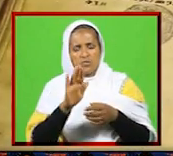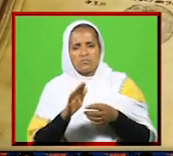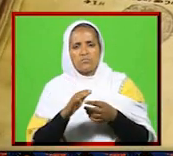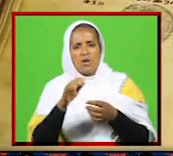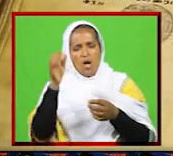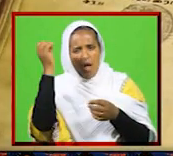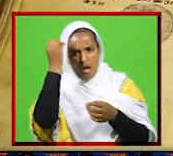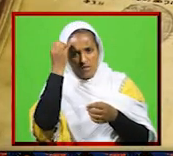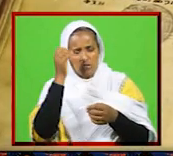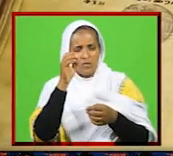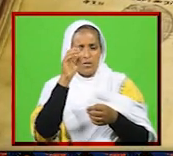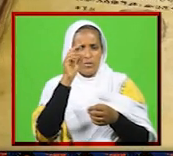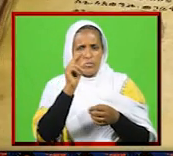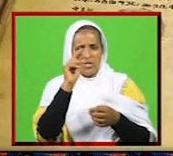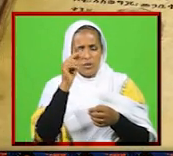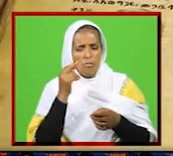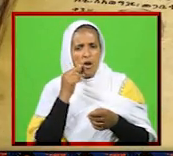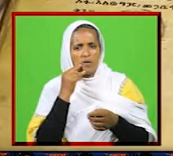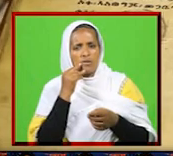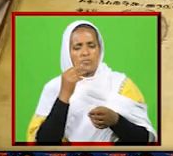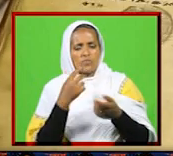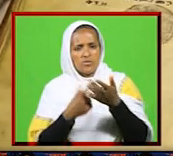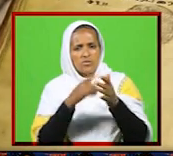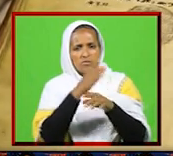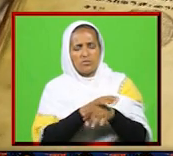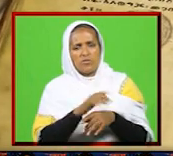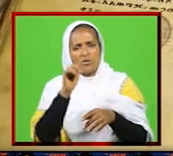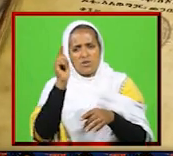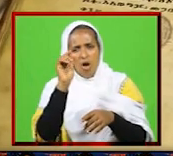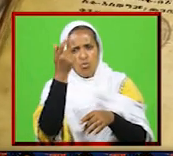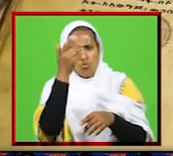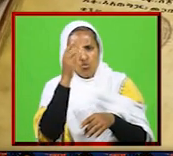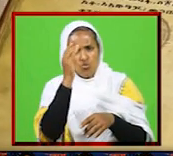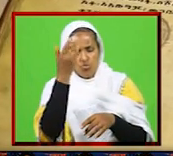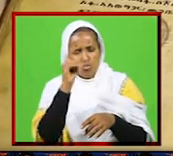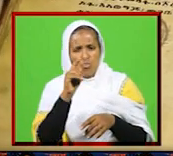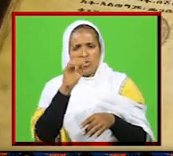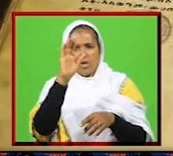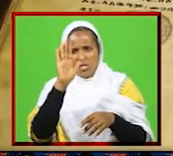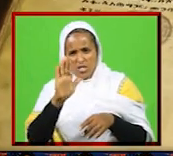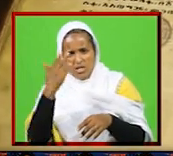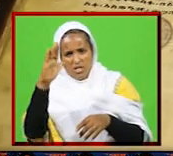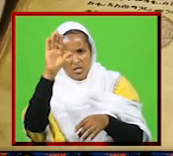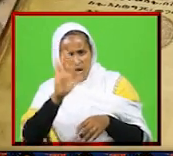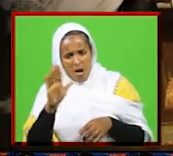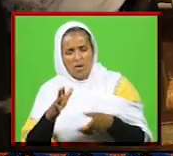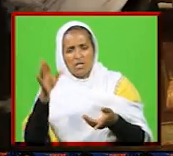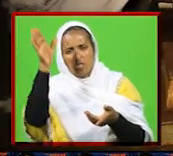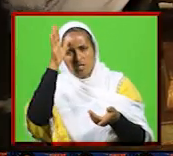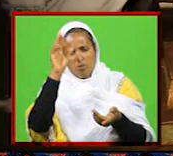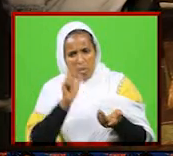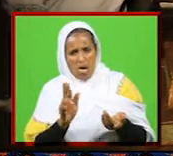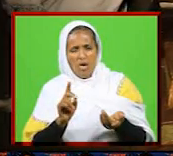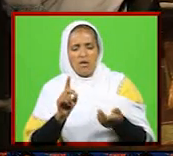ዋክሽሞችም ገብረውለታል አጼ በደማርያም ገብረው አደረሳቸው እነዋክሽም ደግሞ እነዋክሽም ናቁተ ለአብ እነዋክሽም ጊጋር